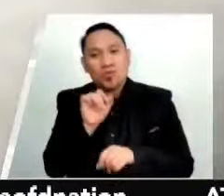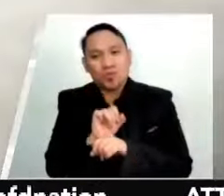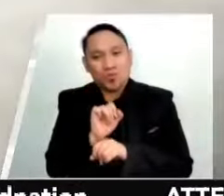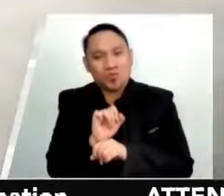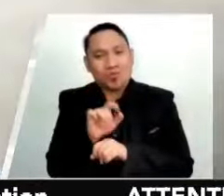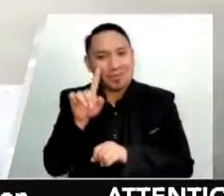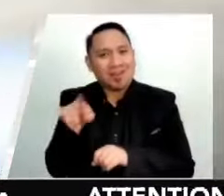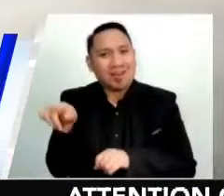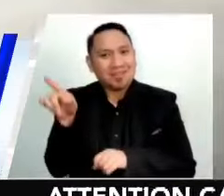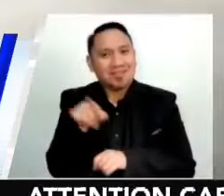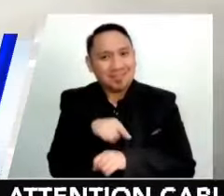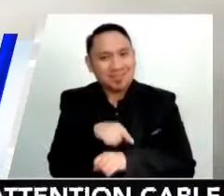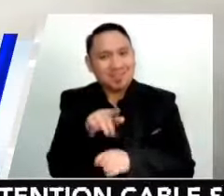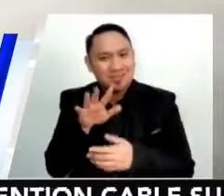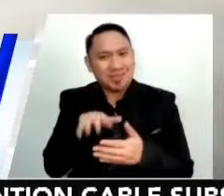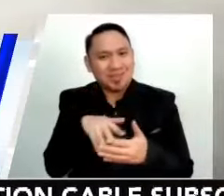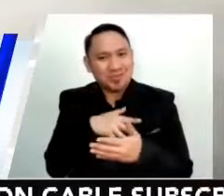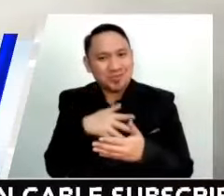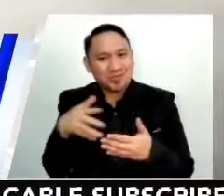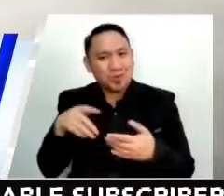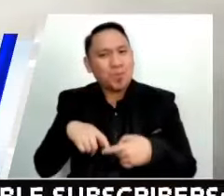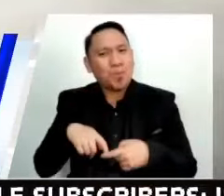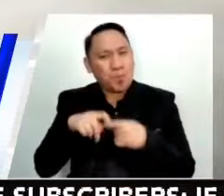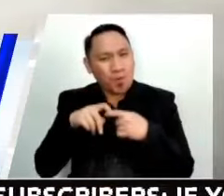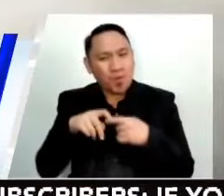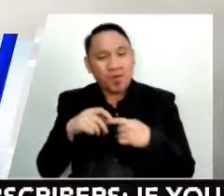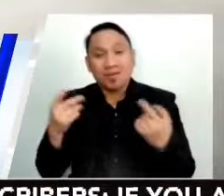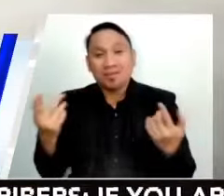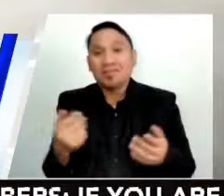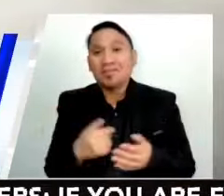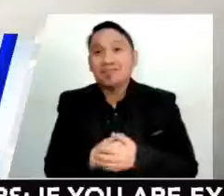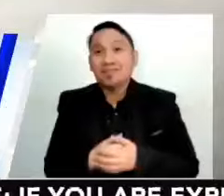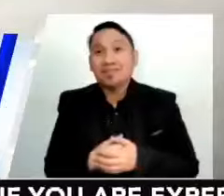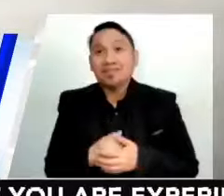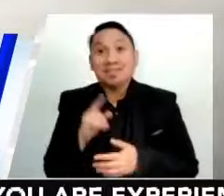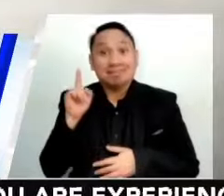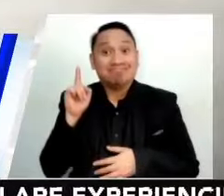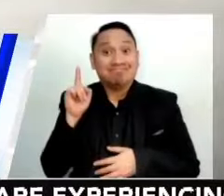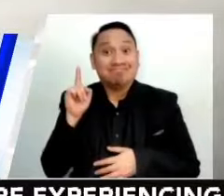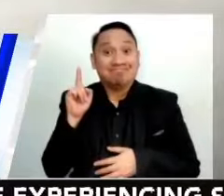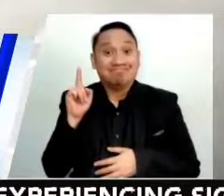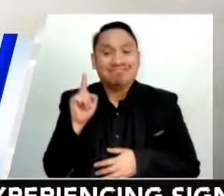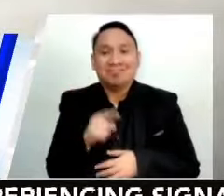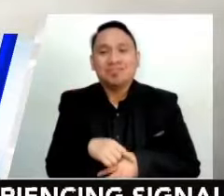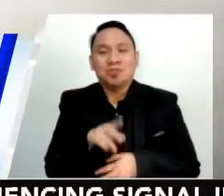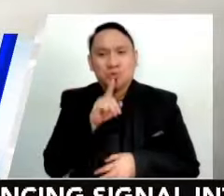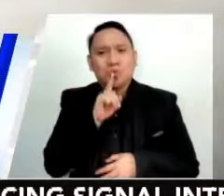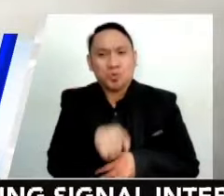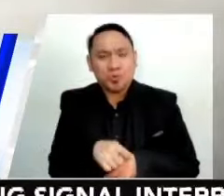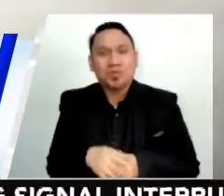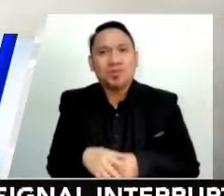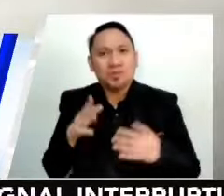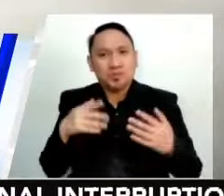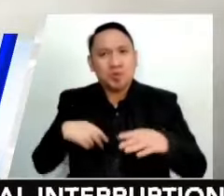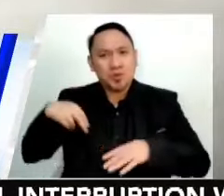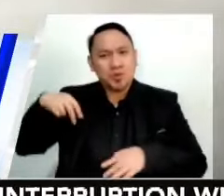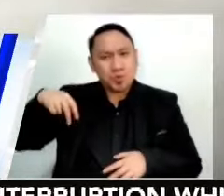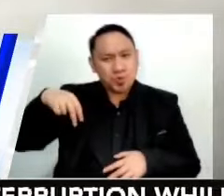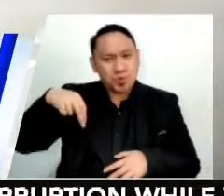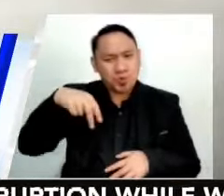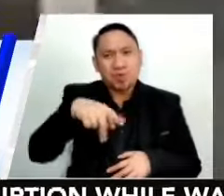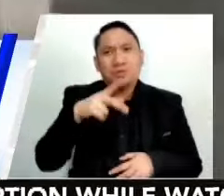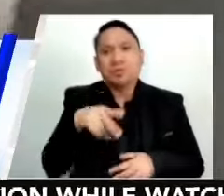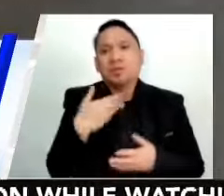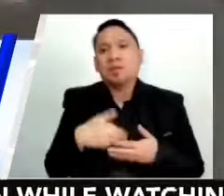talagang lumangoy, si Frederick Gallo. Suot pa ang snorkel niyang blue for pictorial purposes at para lumusong na rin para bumili ng